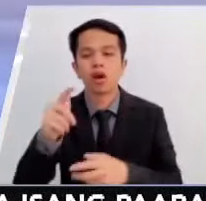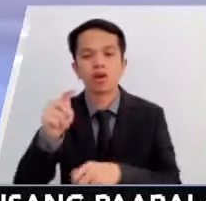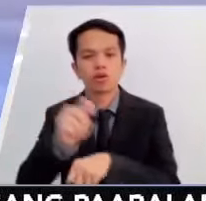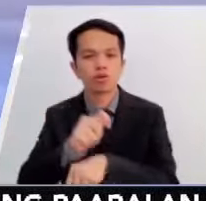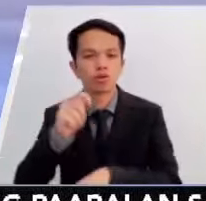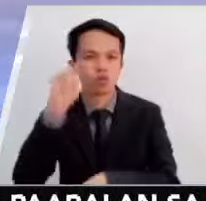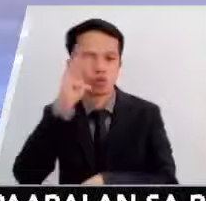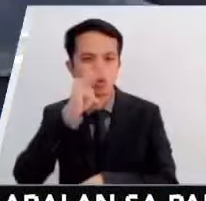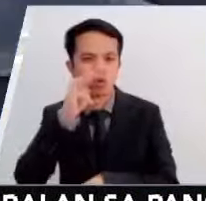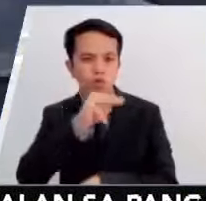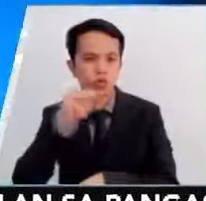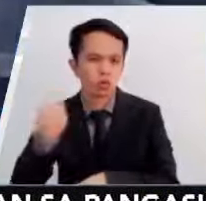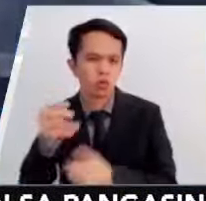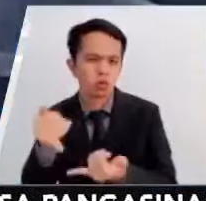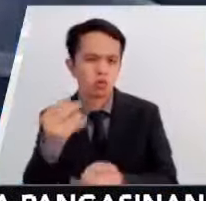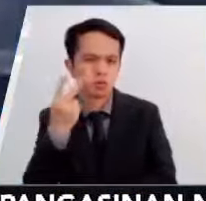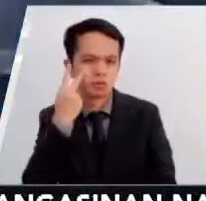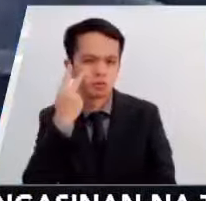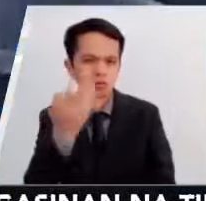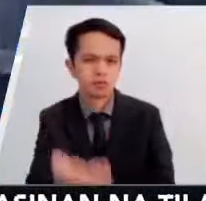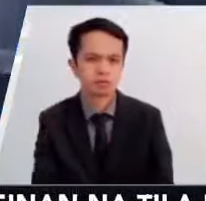Apresto.